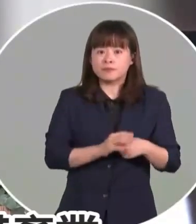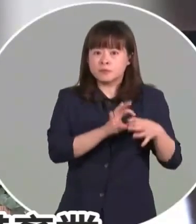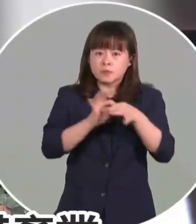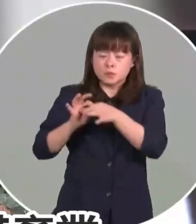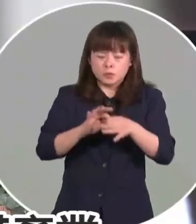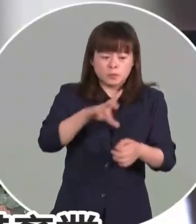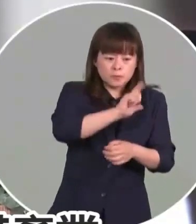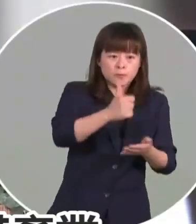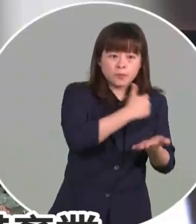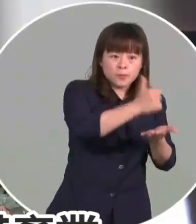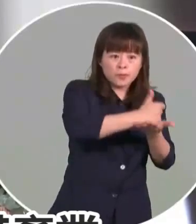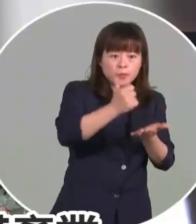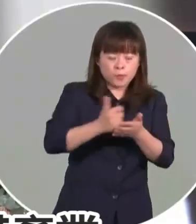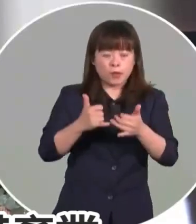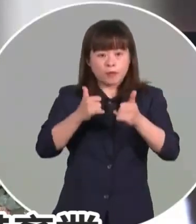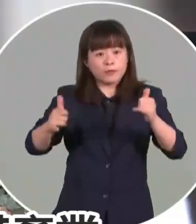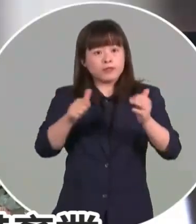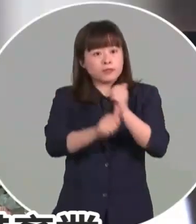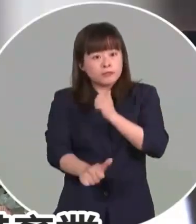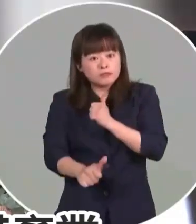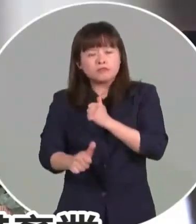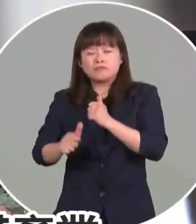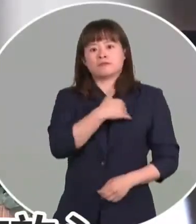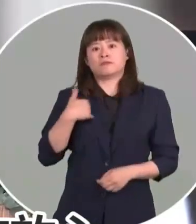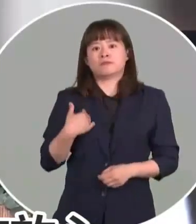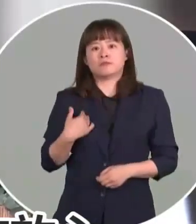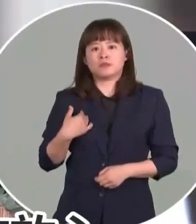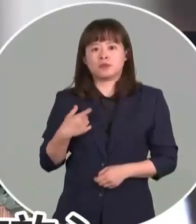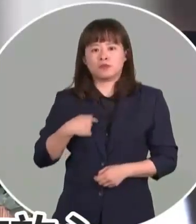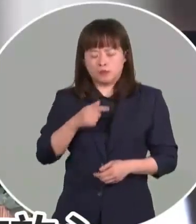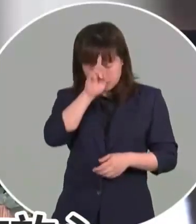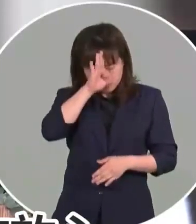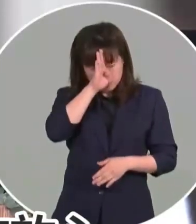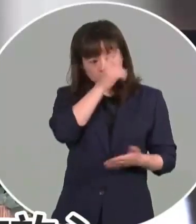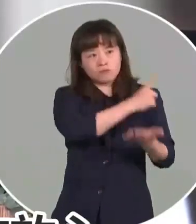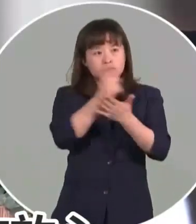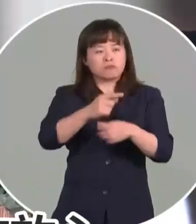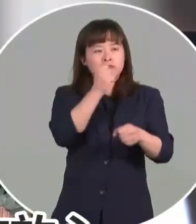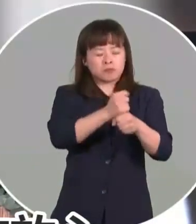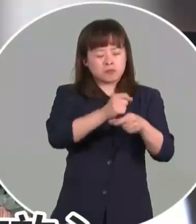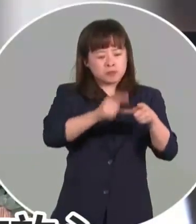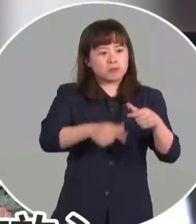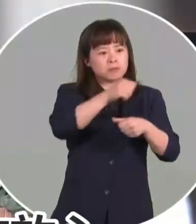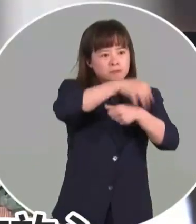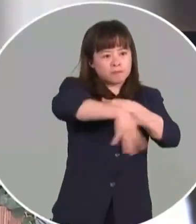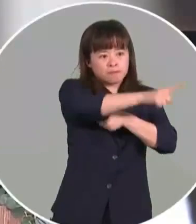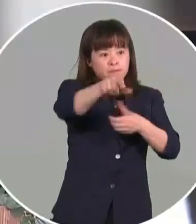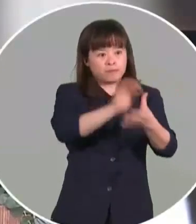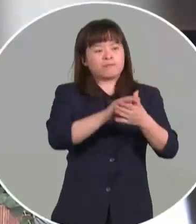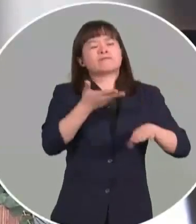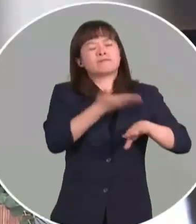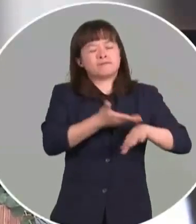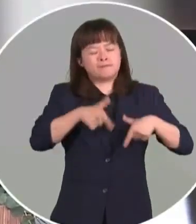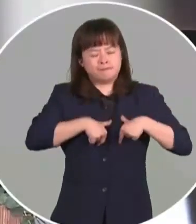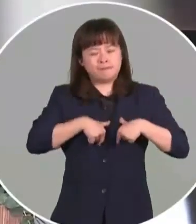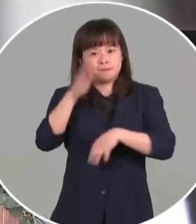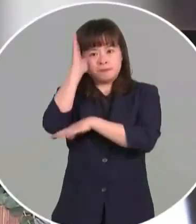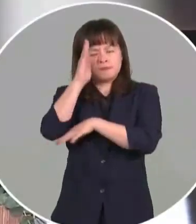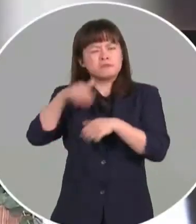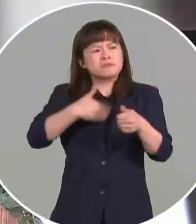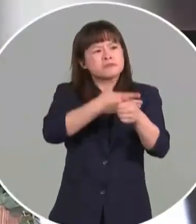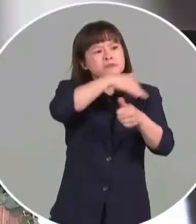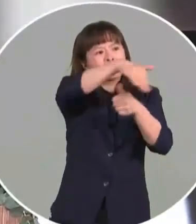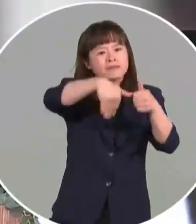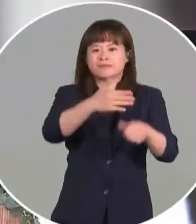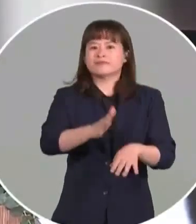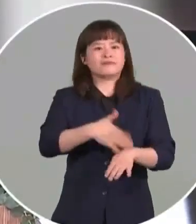关键物资供应的民生及战备产业。我要请所有的产业界的朋友放心，政府不会让